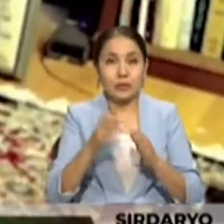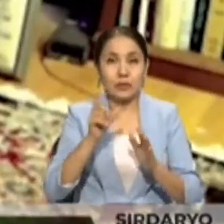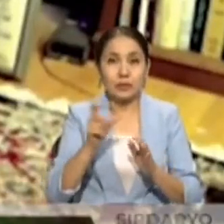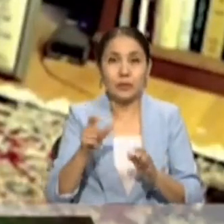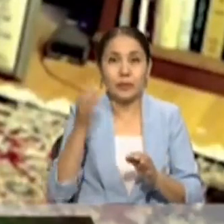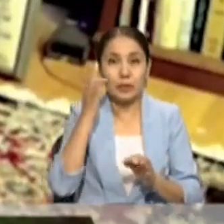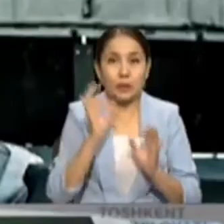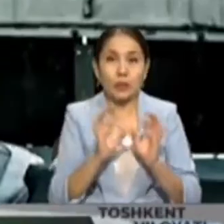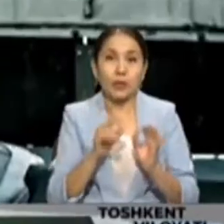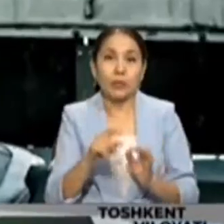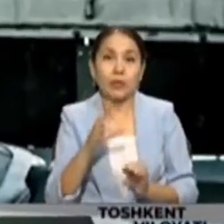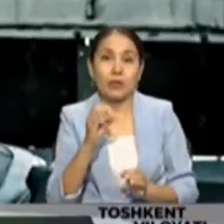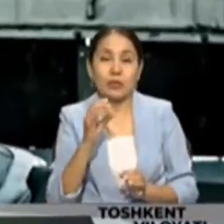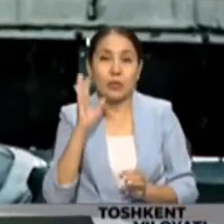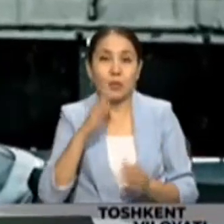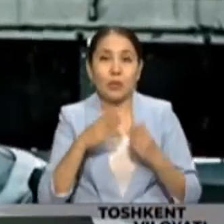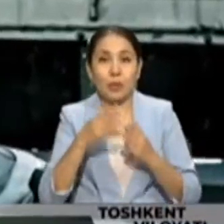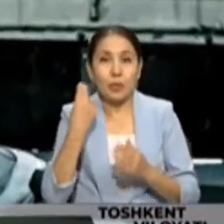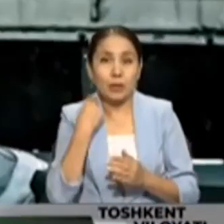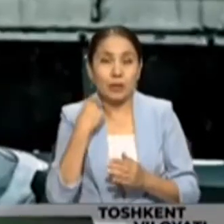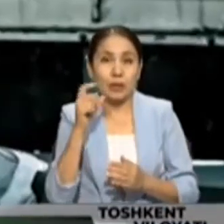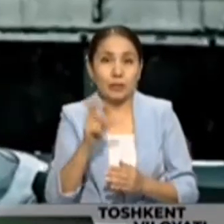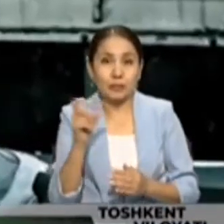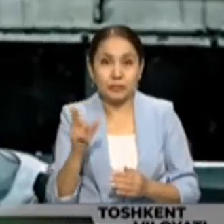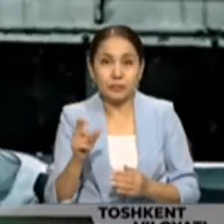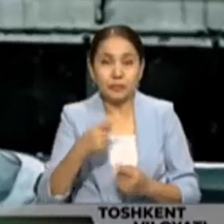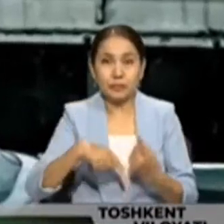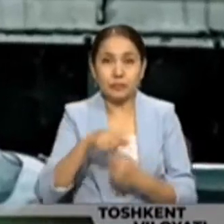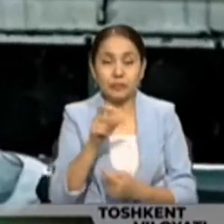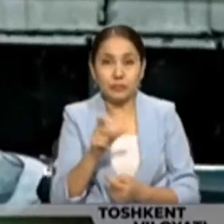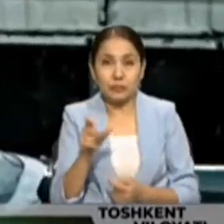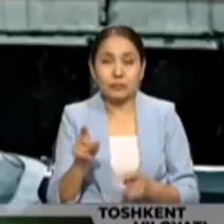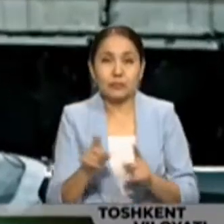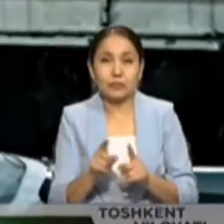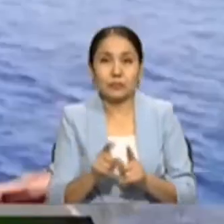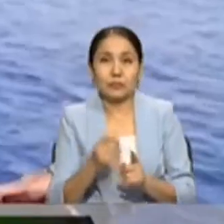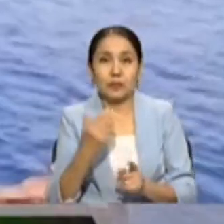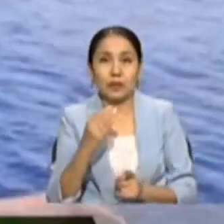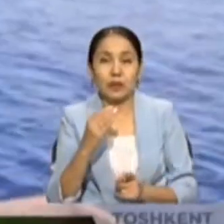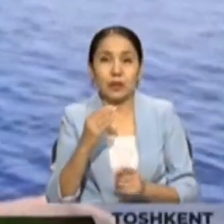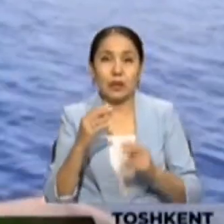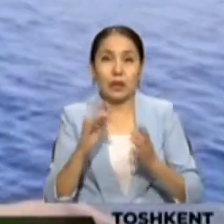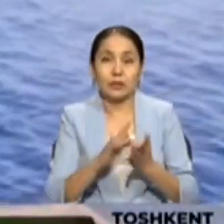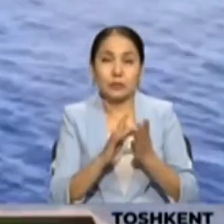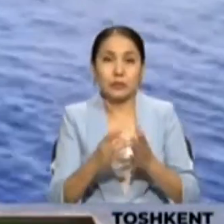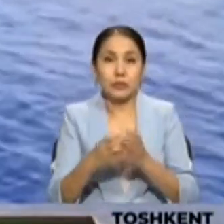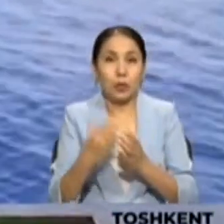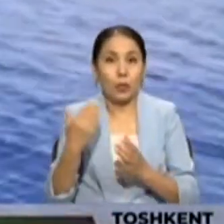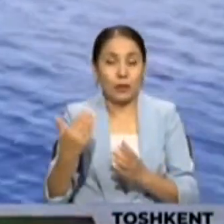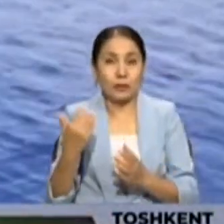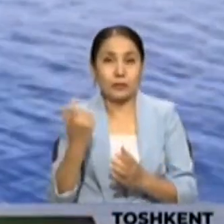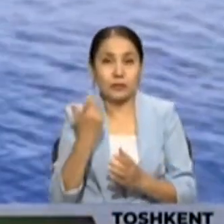Gallo. Eslatib o'tamiz, batiskaf bortida britaniyalik milliarder tadbirkor Hamish Harding, Ocean Gate Expeditions kompaniyasi